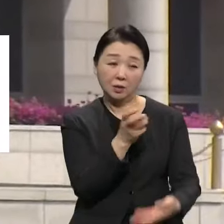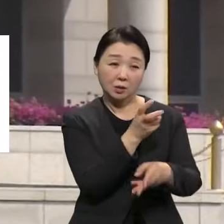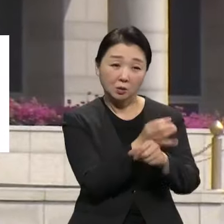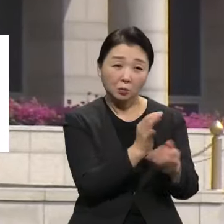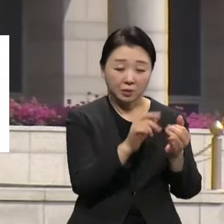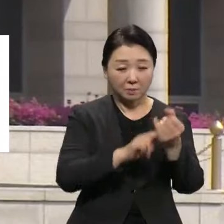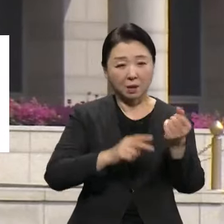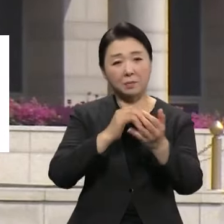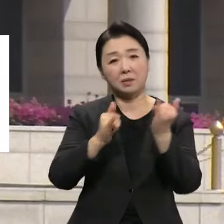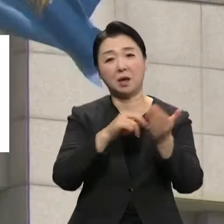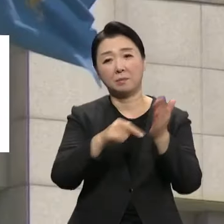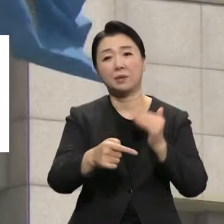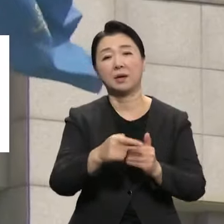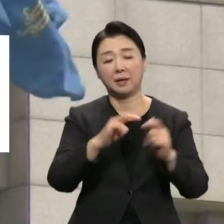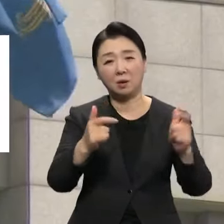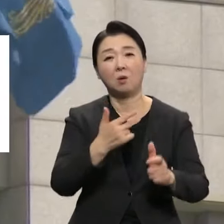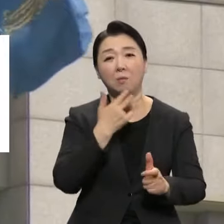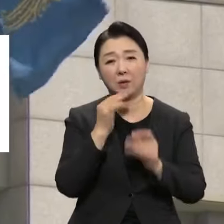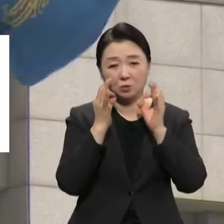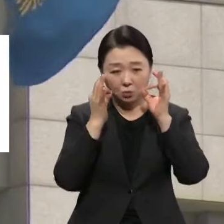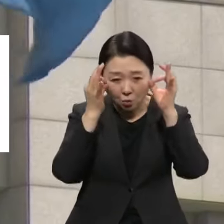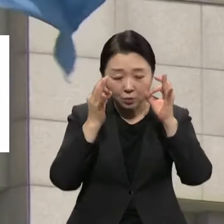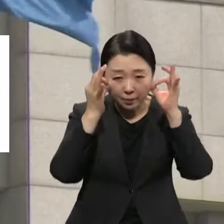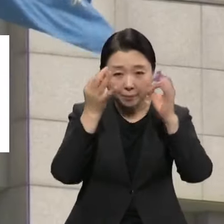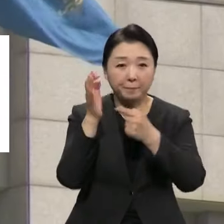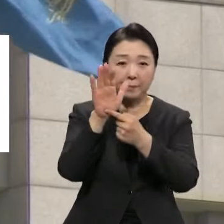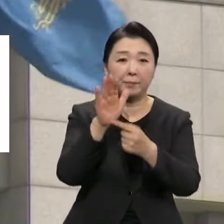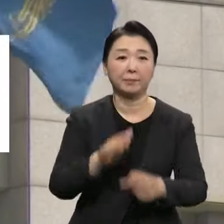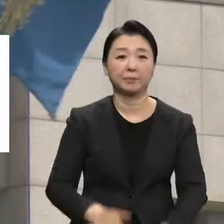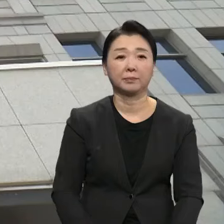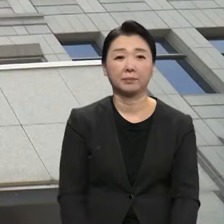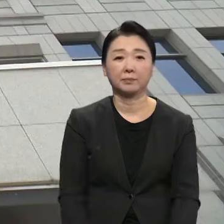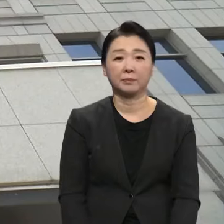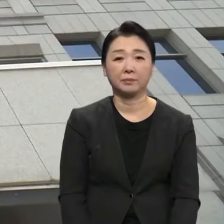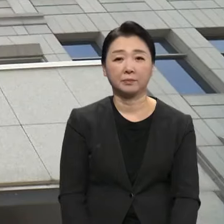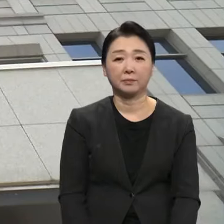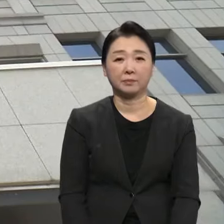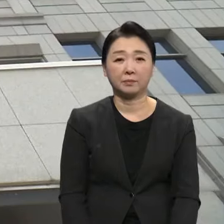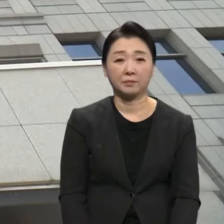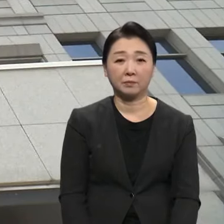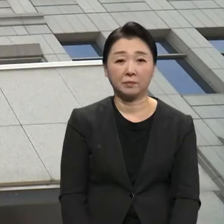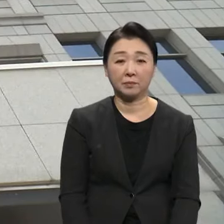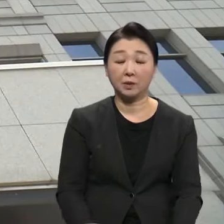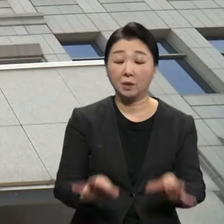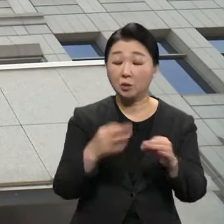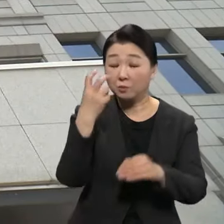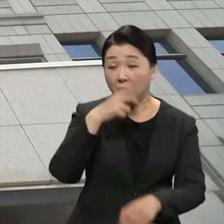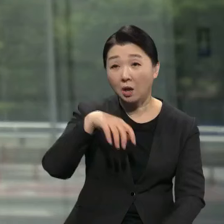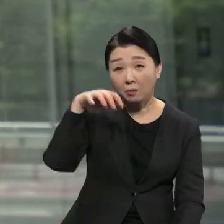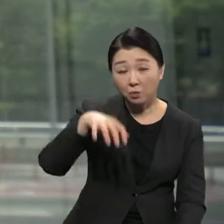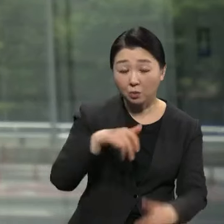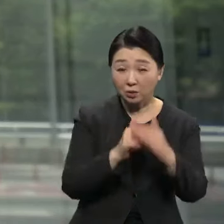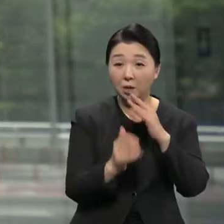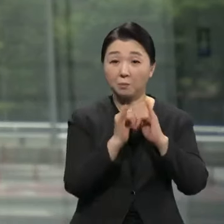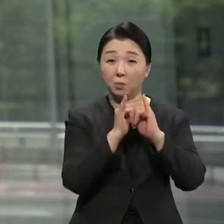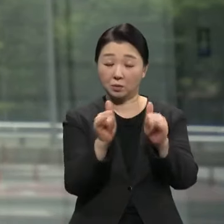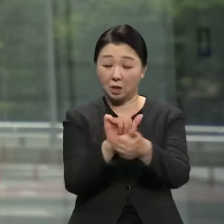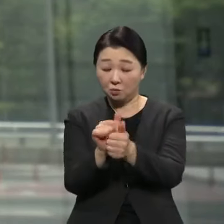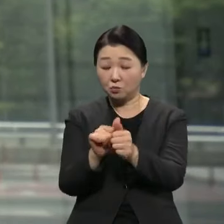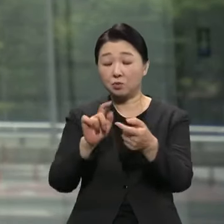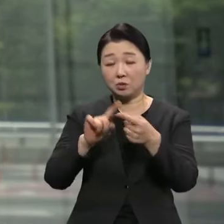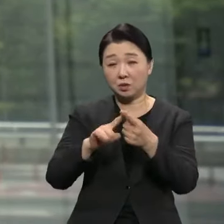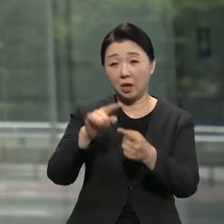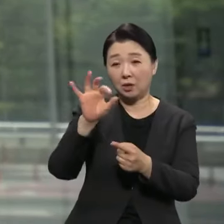판매자 피해가 커지지 않도록 최선의 노력을 다할 것이라고 밝혔습니다 금융 감독원은 대표자와 주주 측에 자금 조달 계획을